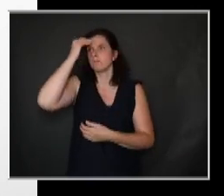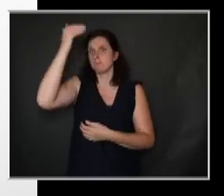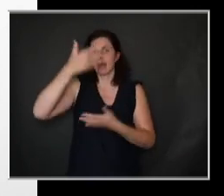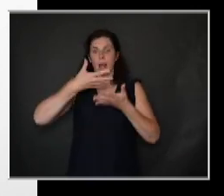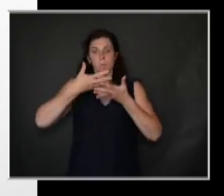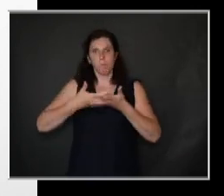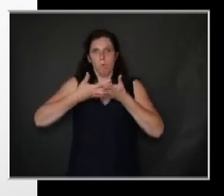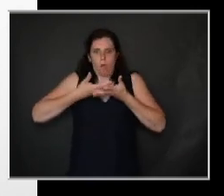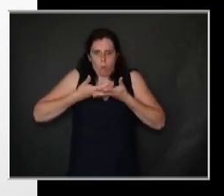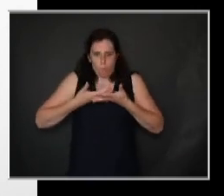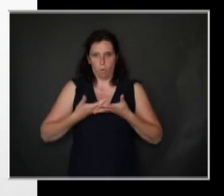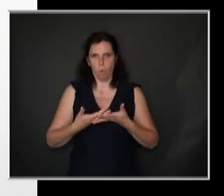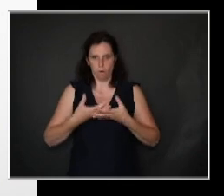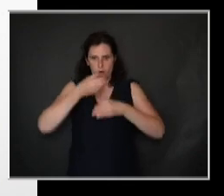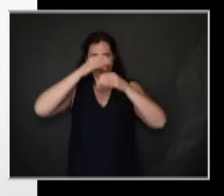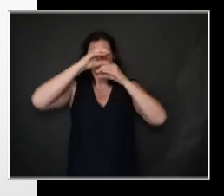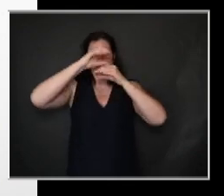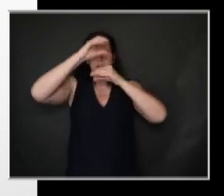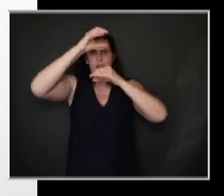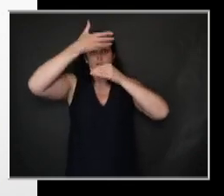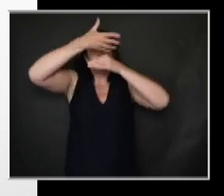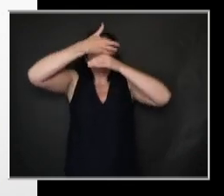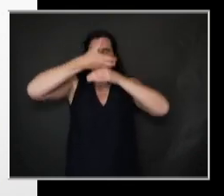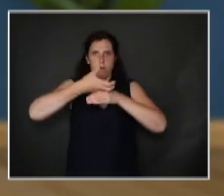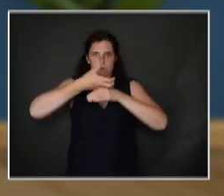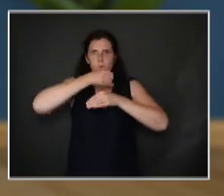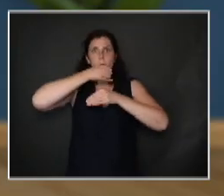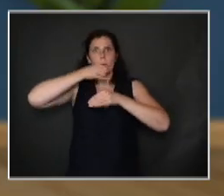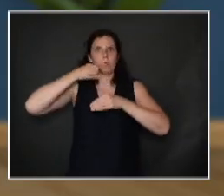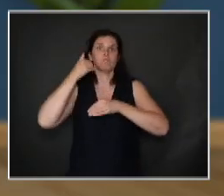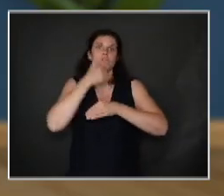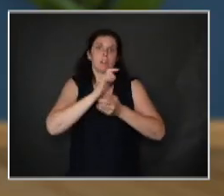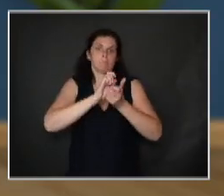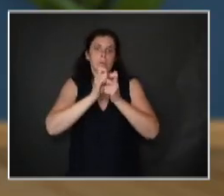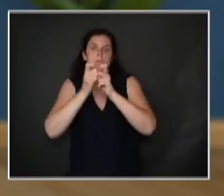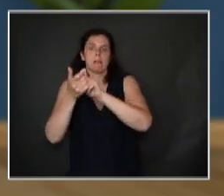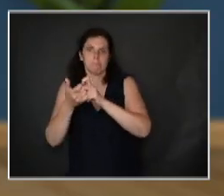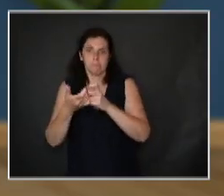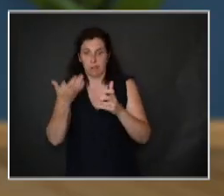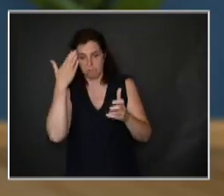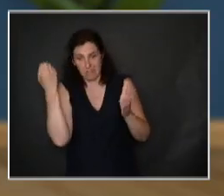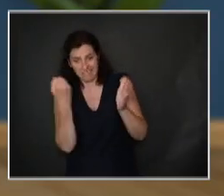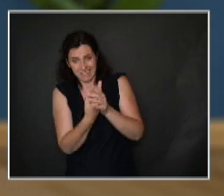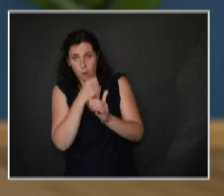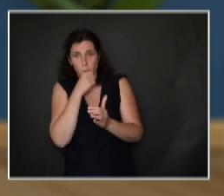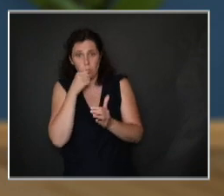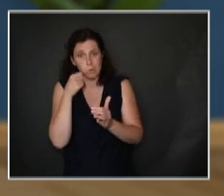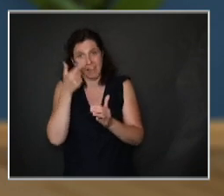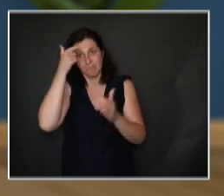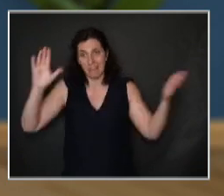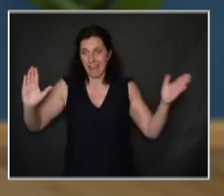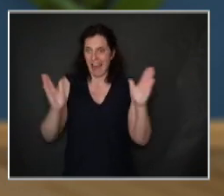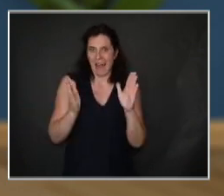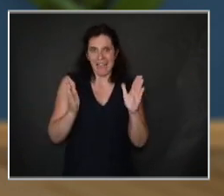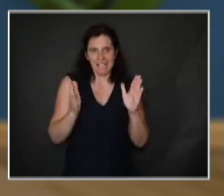lourd, on va peser plus sur les disques et ils vont s'user beaucoup plus vite. Et une fois qu'ils sont usés, même quand on est plus lourd, donc on va avoir